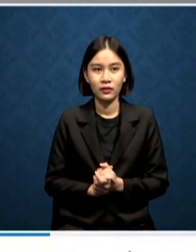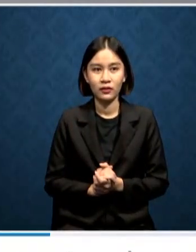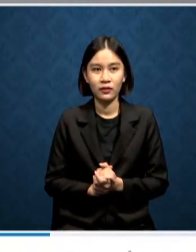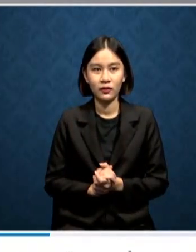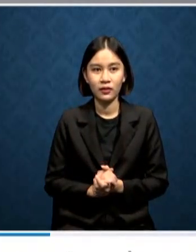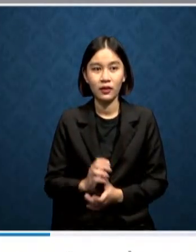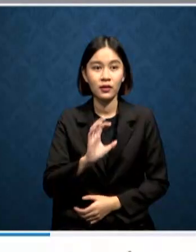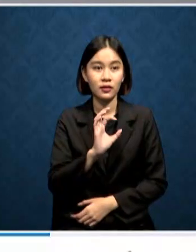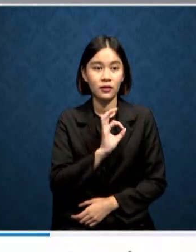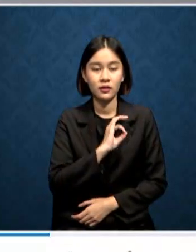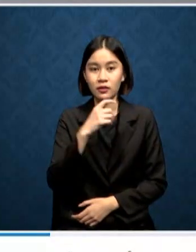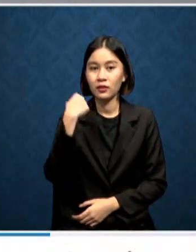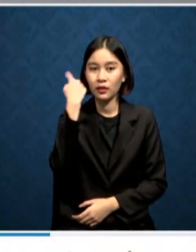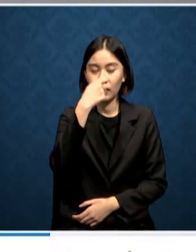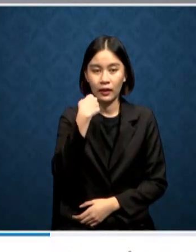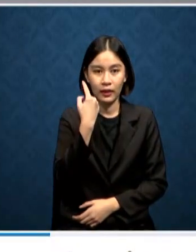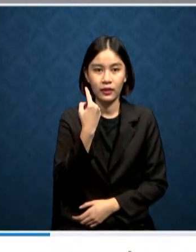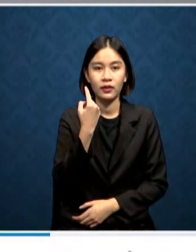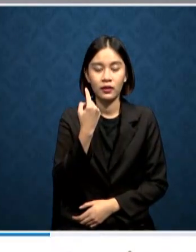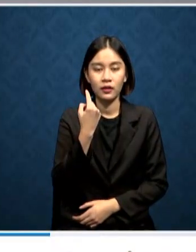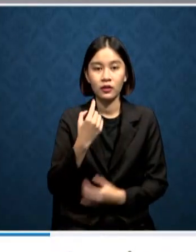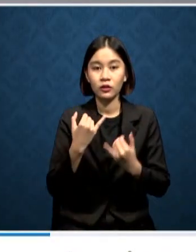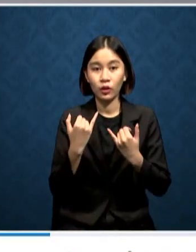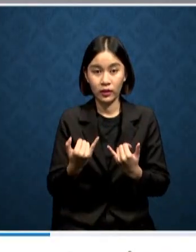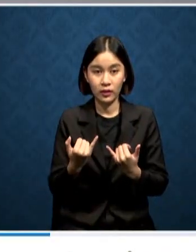ายังมีสมาชิกท่านใดที่ยัง